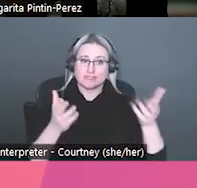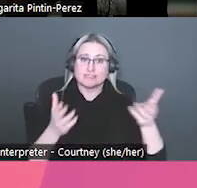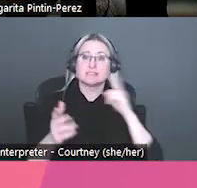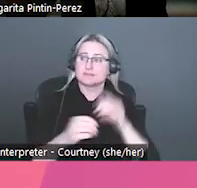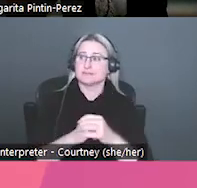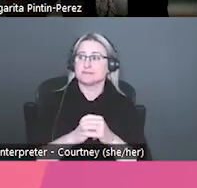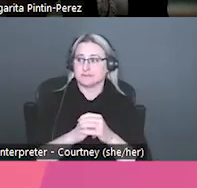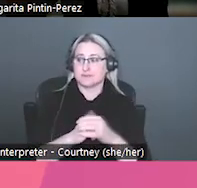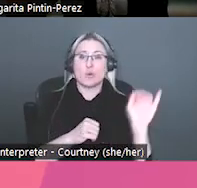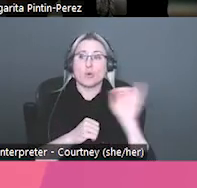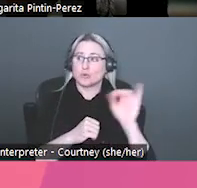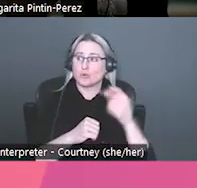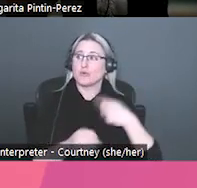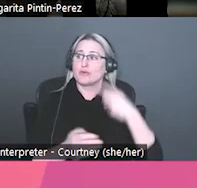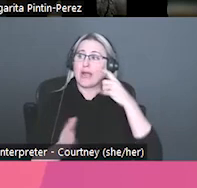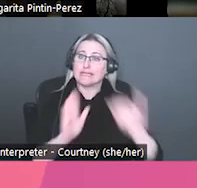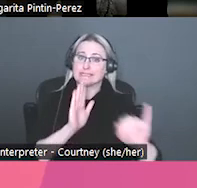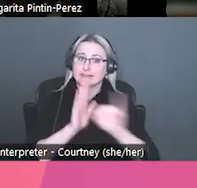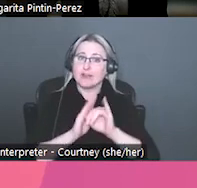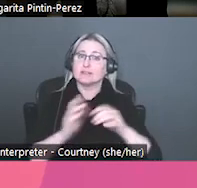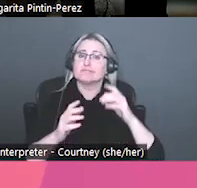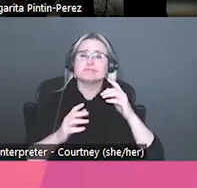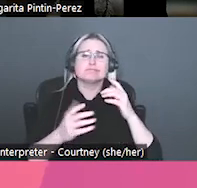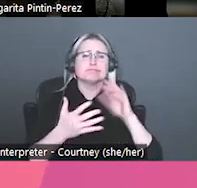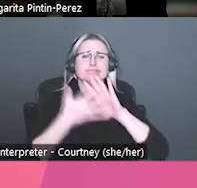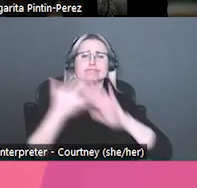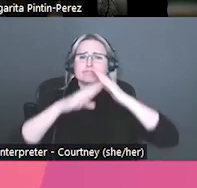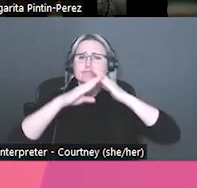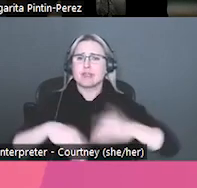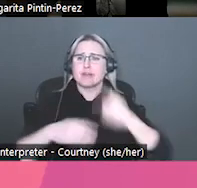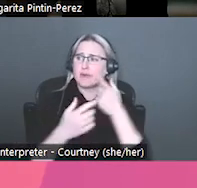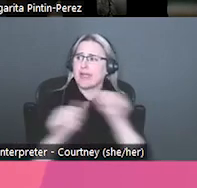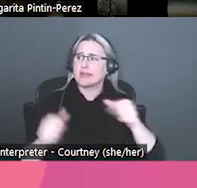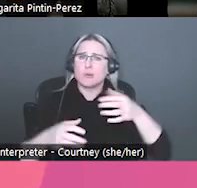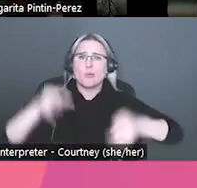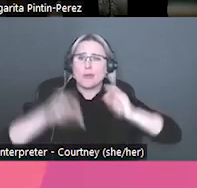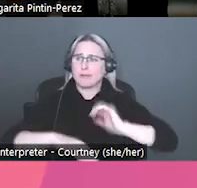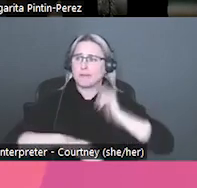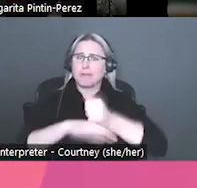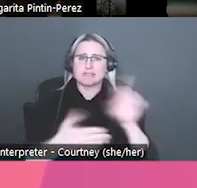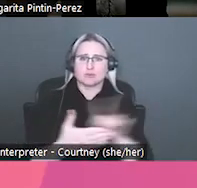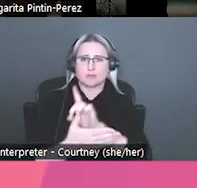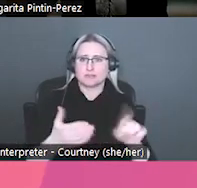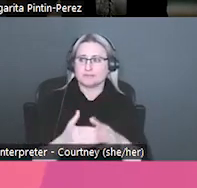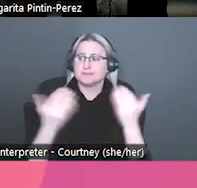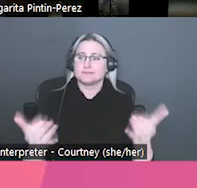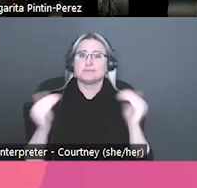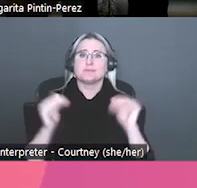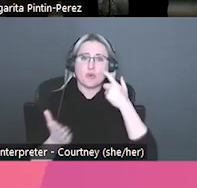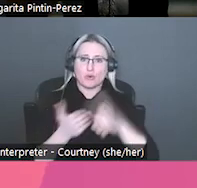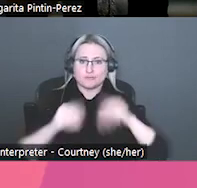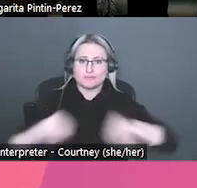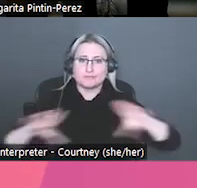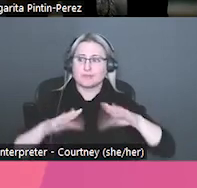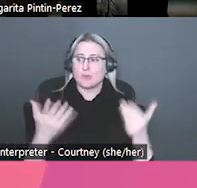sexe, identifier et démanteler la discrimination fondée sur le poids. Notre travail se déroule sur les terres traditionnelles des nations